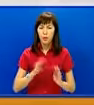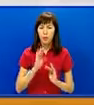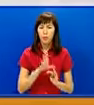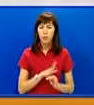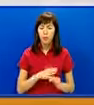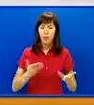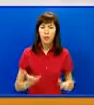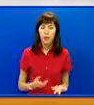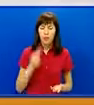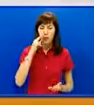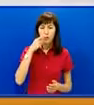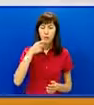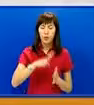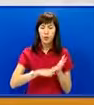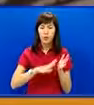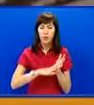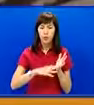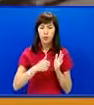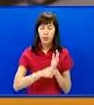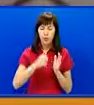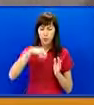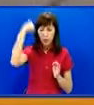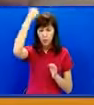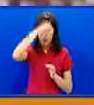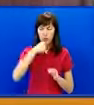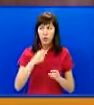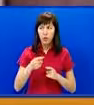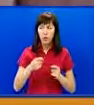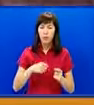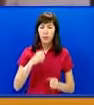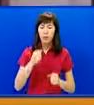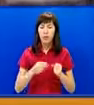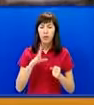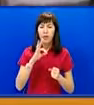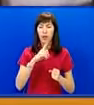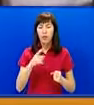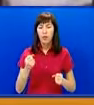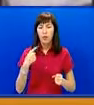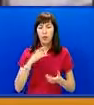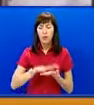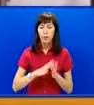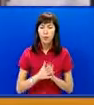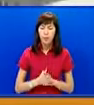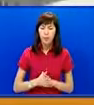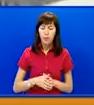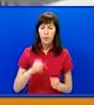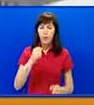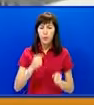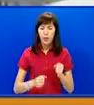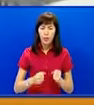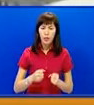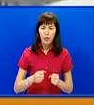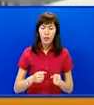установили, что житель Шымкента 1966 года рождения, управляя автомашиной ВАЗ в нетрезвом состоянии, не справившись с рулевым